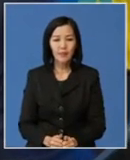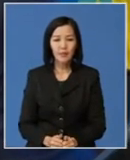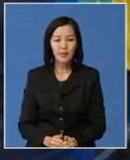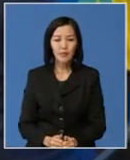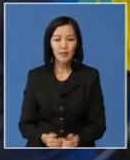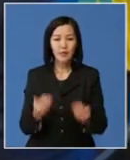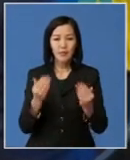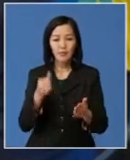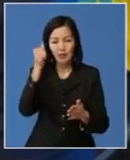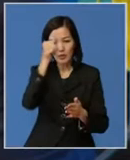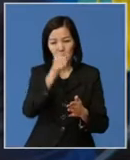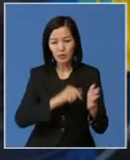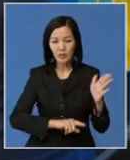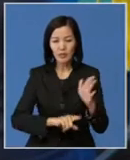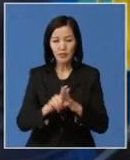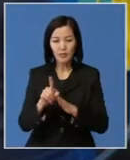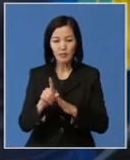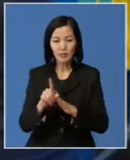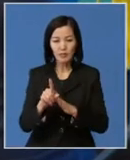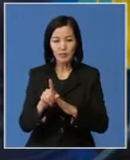Биыл жылдың басынан бастап аудандар